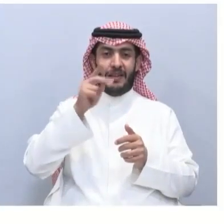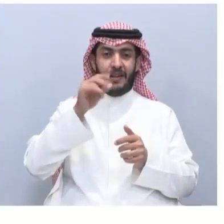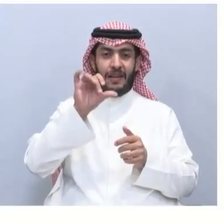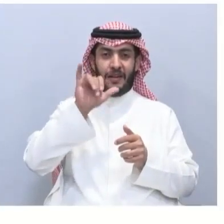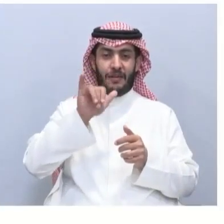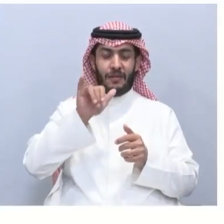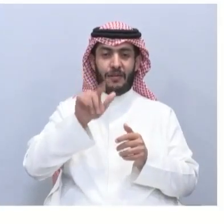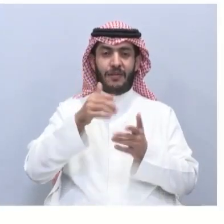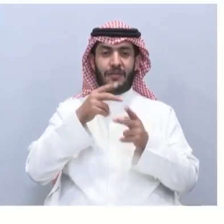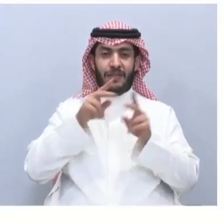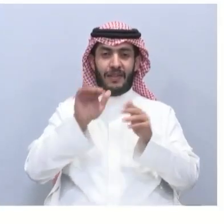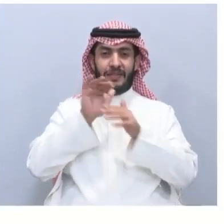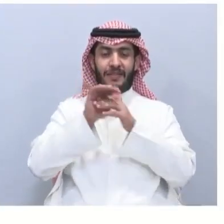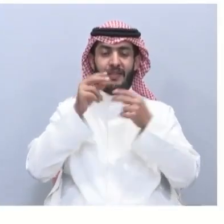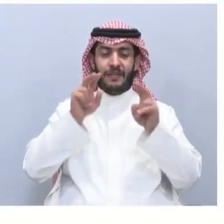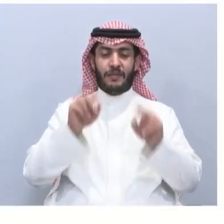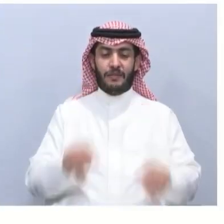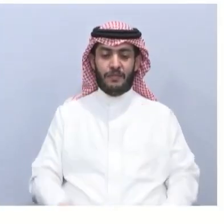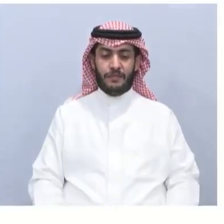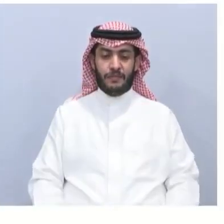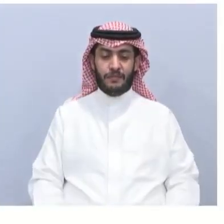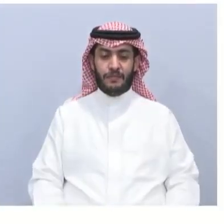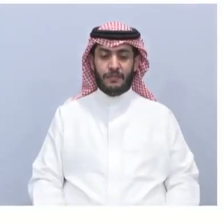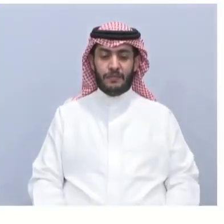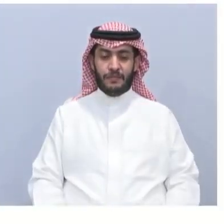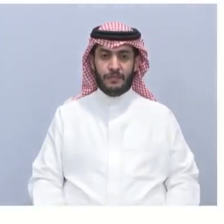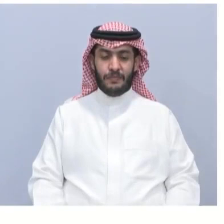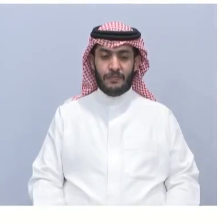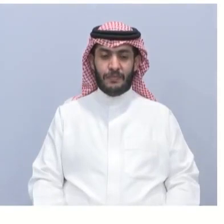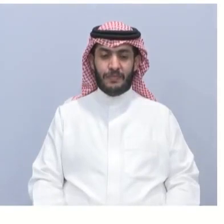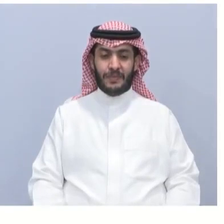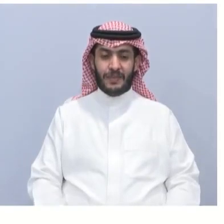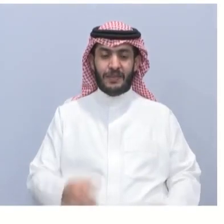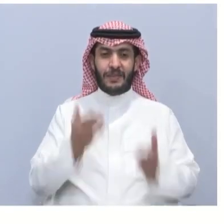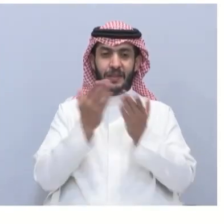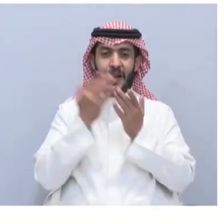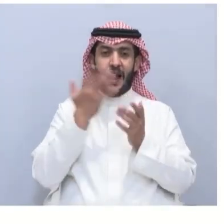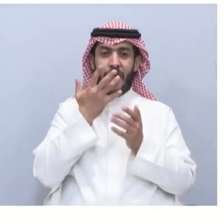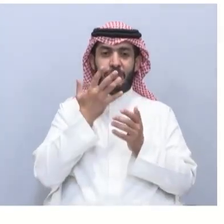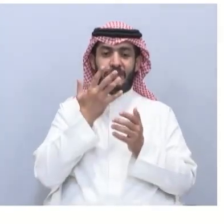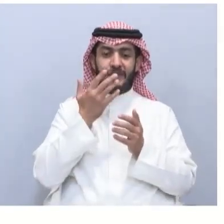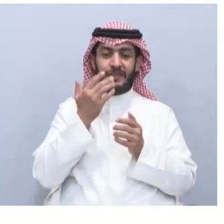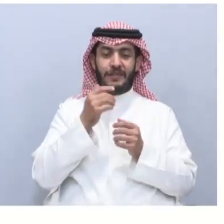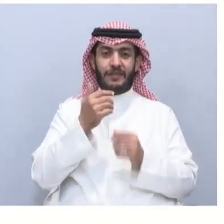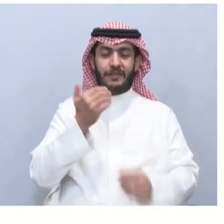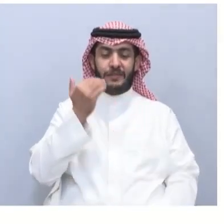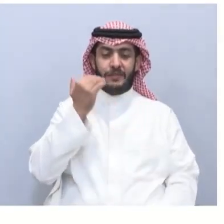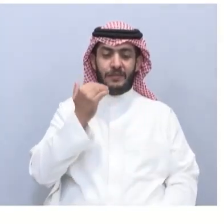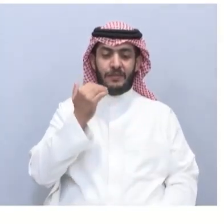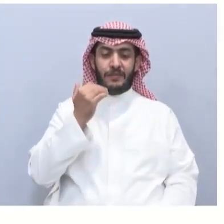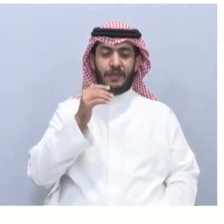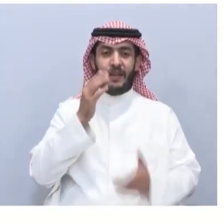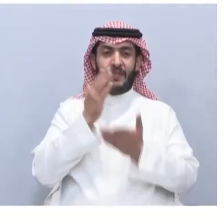القرعاوي والى بطاقه درسنا لهذا اليوم اولا الصف او المرحله الخامسه الابتدائي